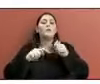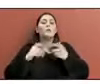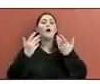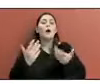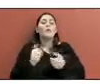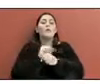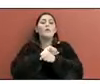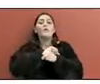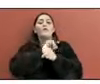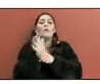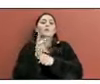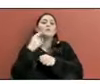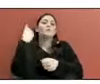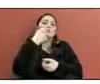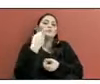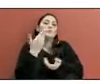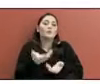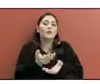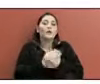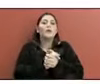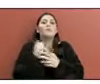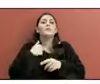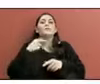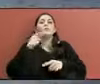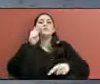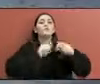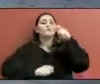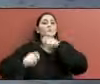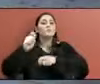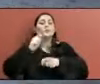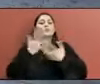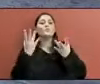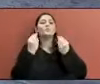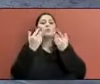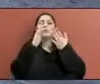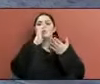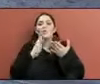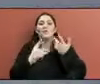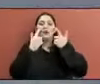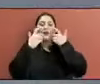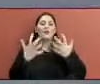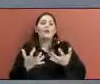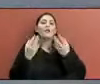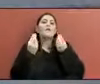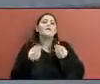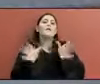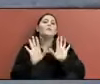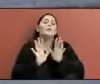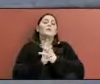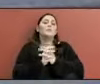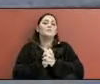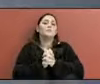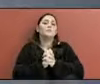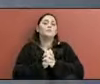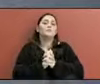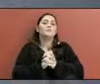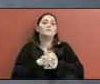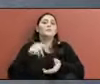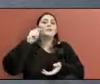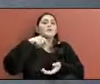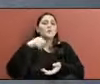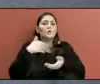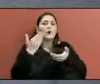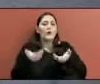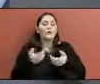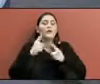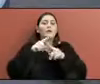Covid münasebetiyle biz bu çalışmalara çok ciddi ağırlık veremedik. Şunu söyleyebilirim. Şu anda